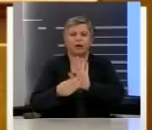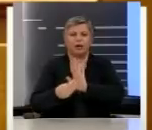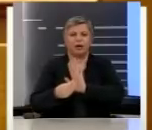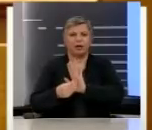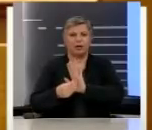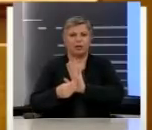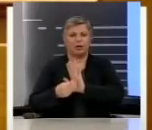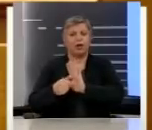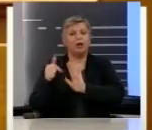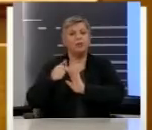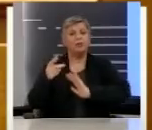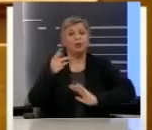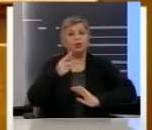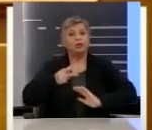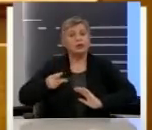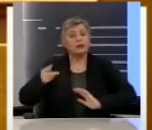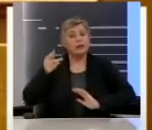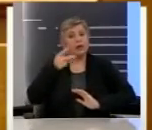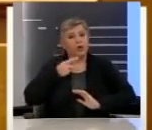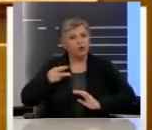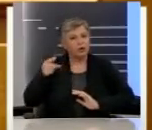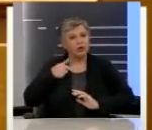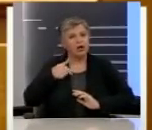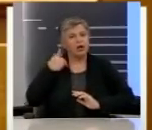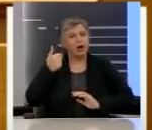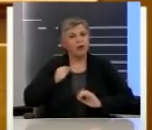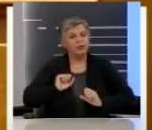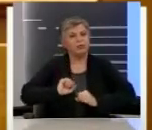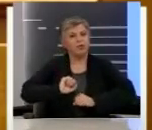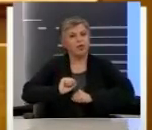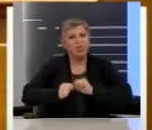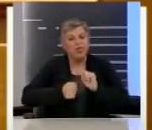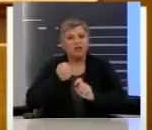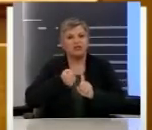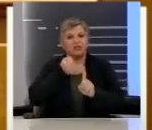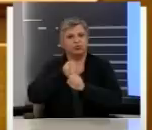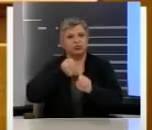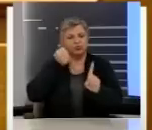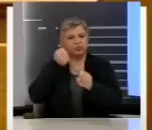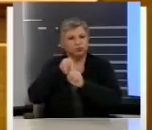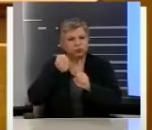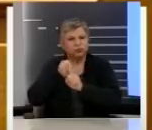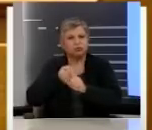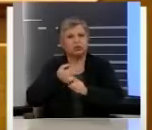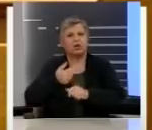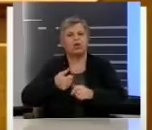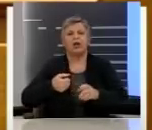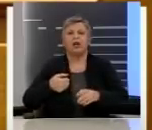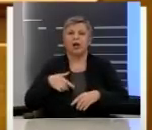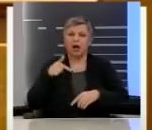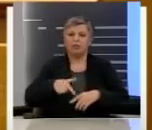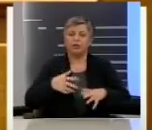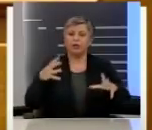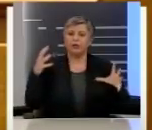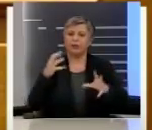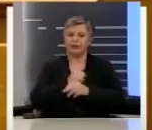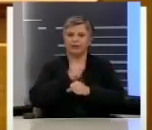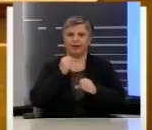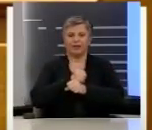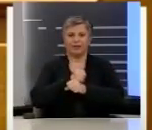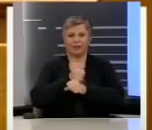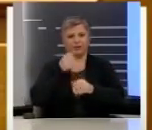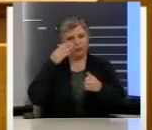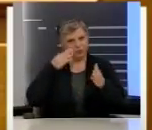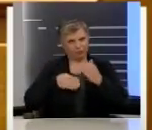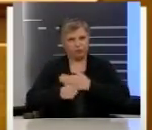τη δράση τους και τους αγώνες τους κατάφεραν να ξεπεράσουν. Αν και κατάλοιπά